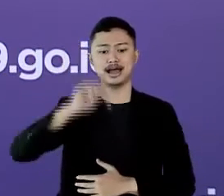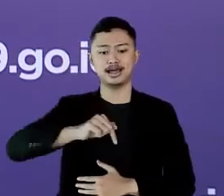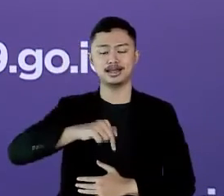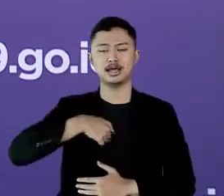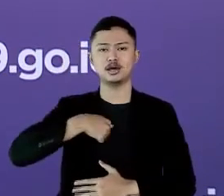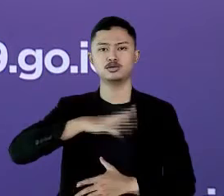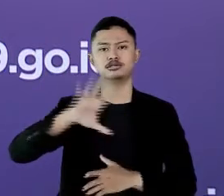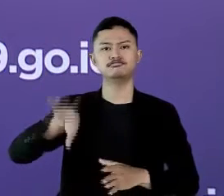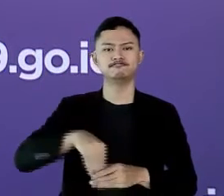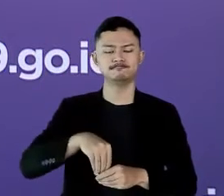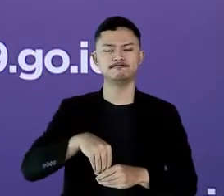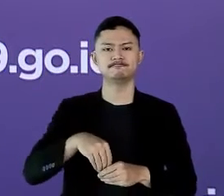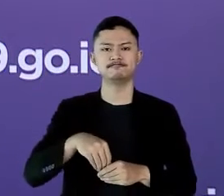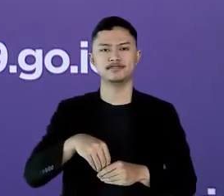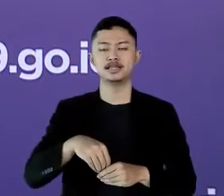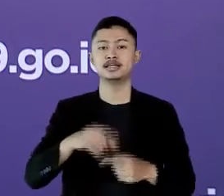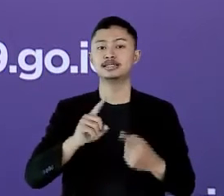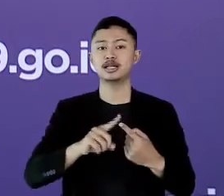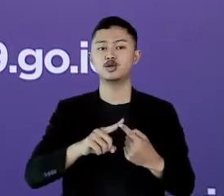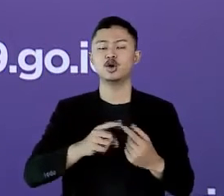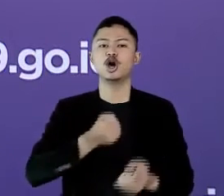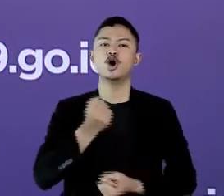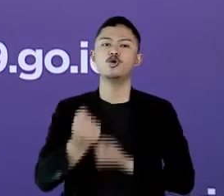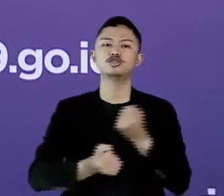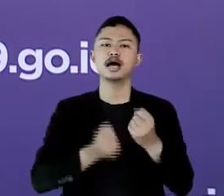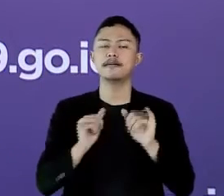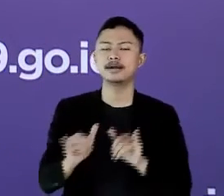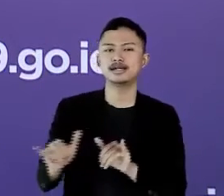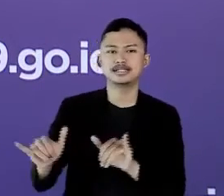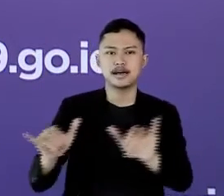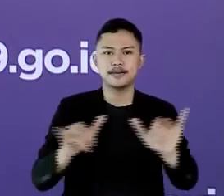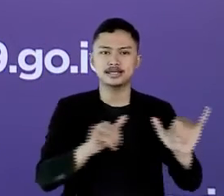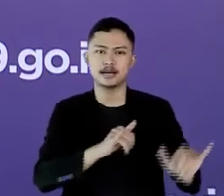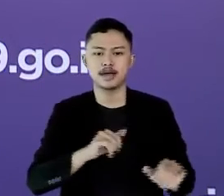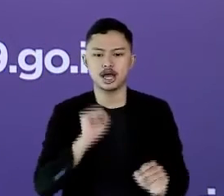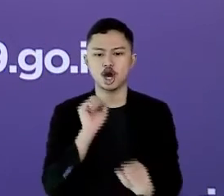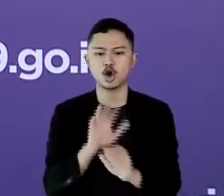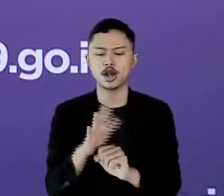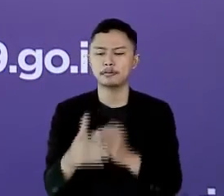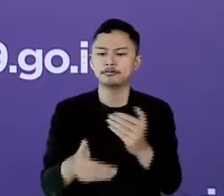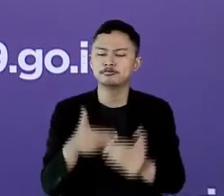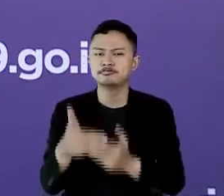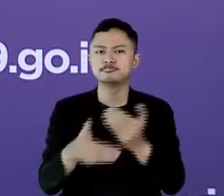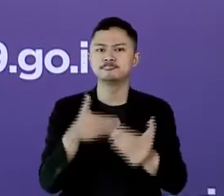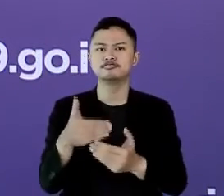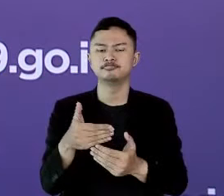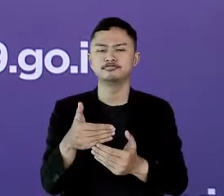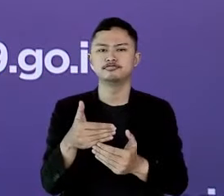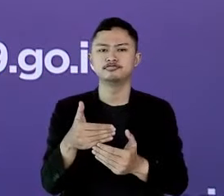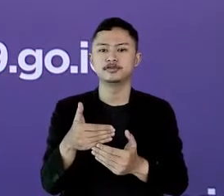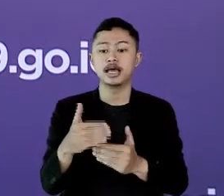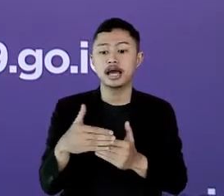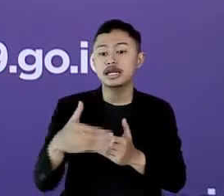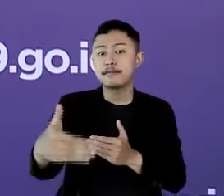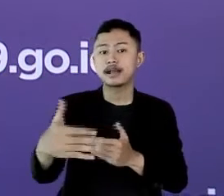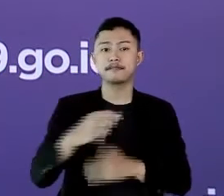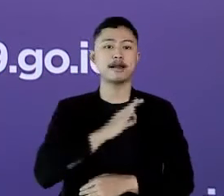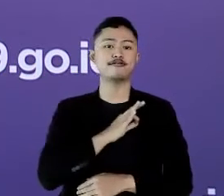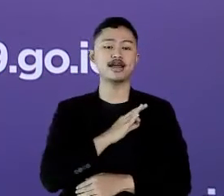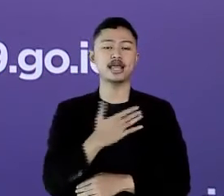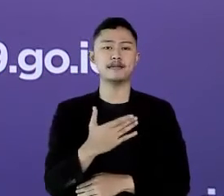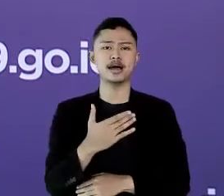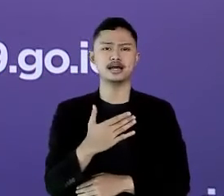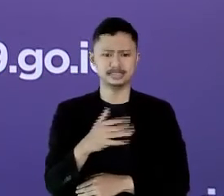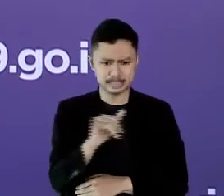ini, yaitu adalah upaya kolektif untuk kita kemudian dapat melalui pandemi ini juga nantinya akan memberikan manfaat